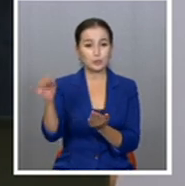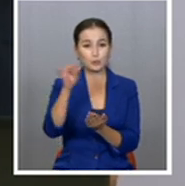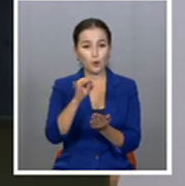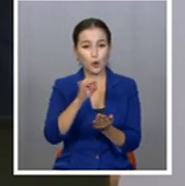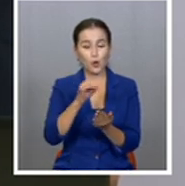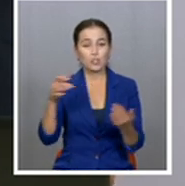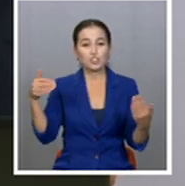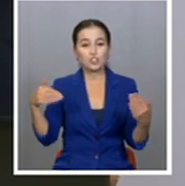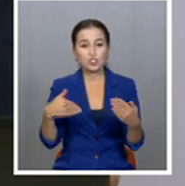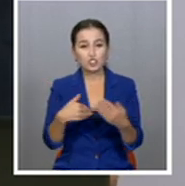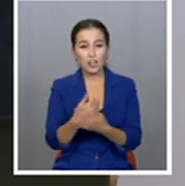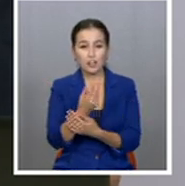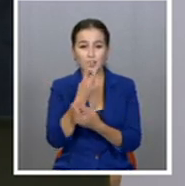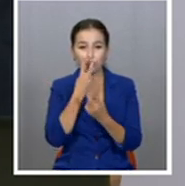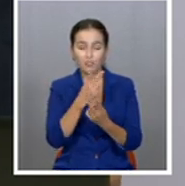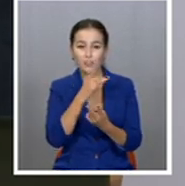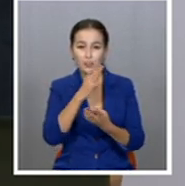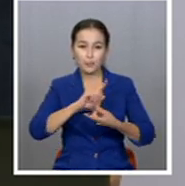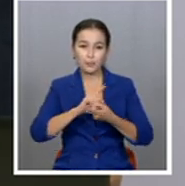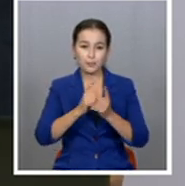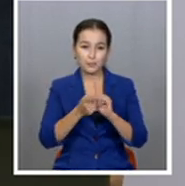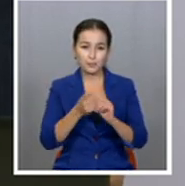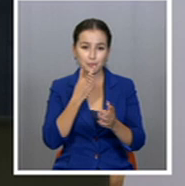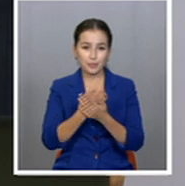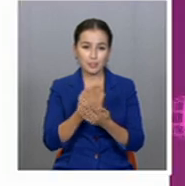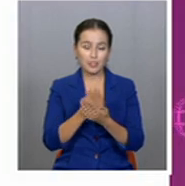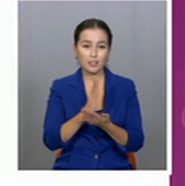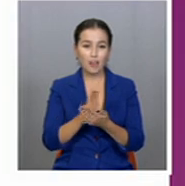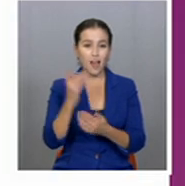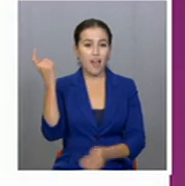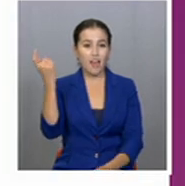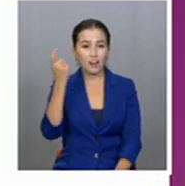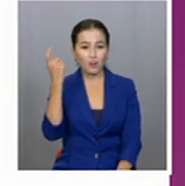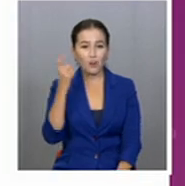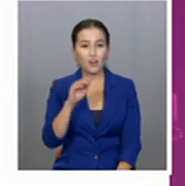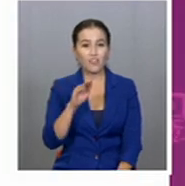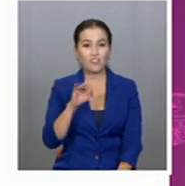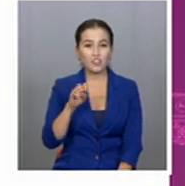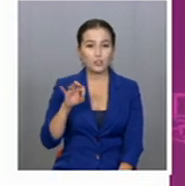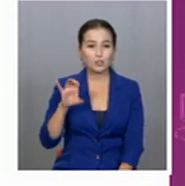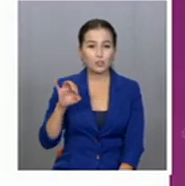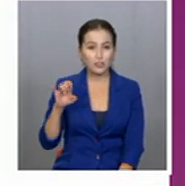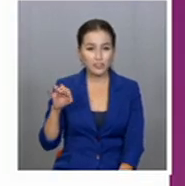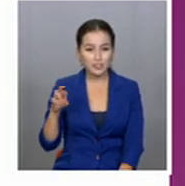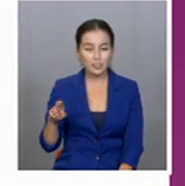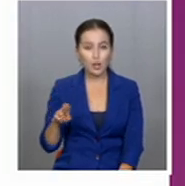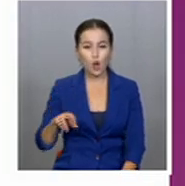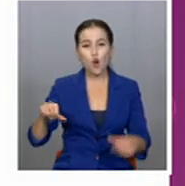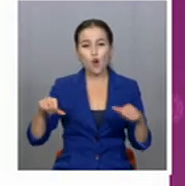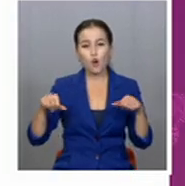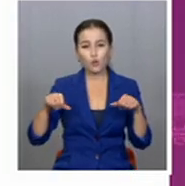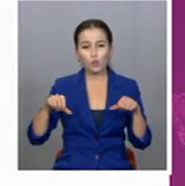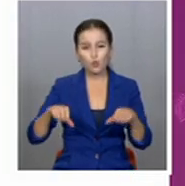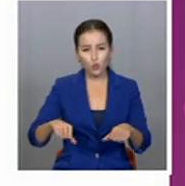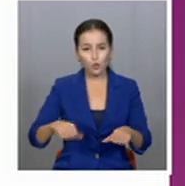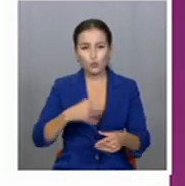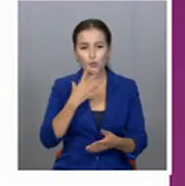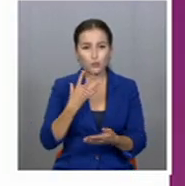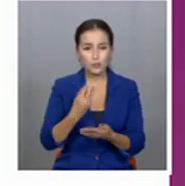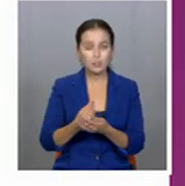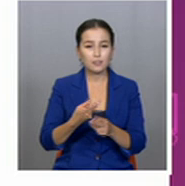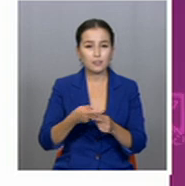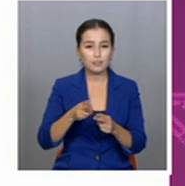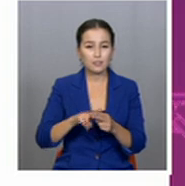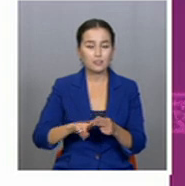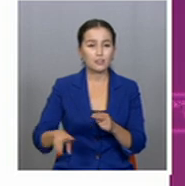көзқарас тұрғыстан қарастырады. Экономика, философия, құқық сияқты пәндердің соңғы